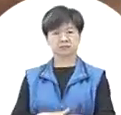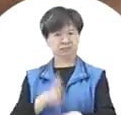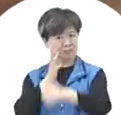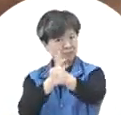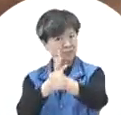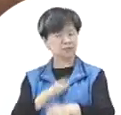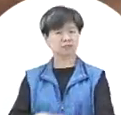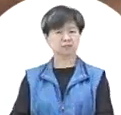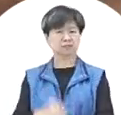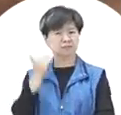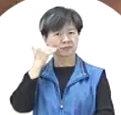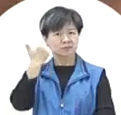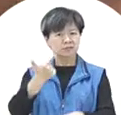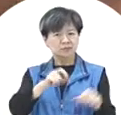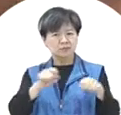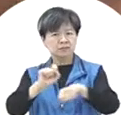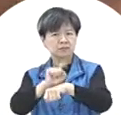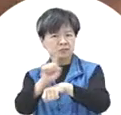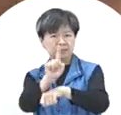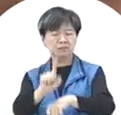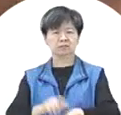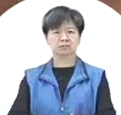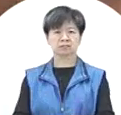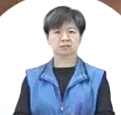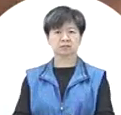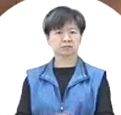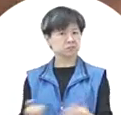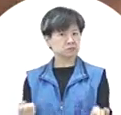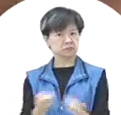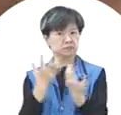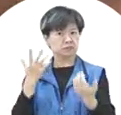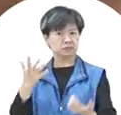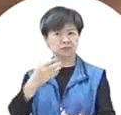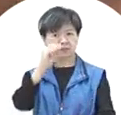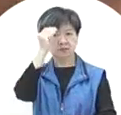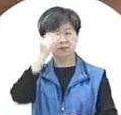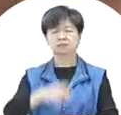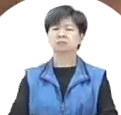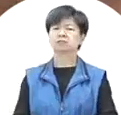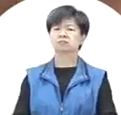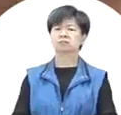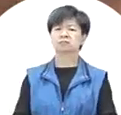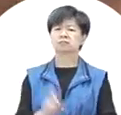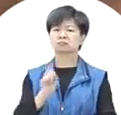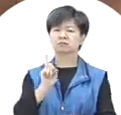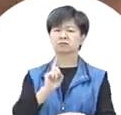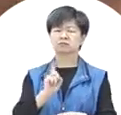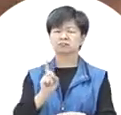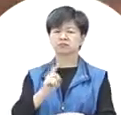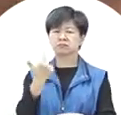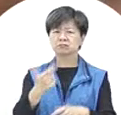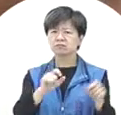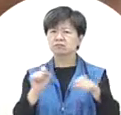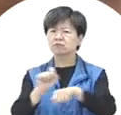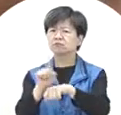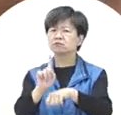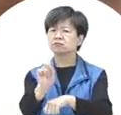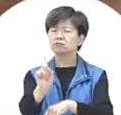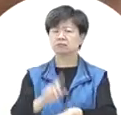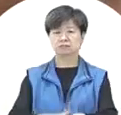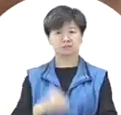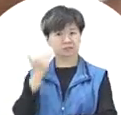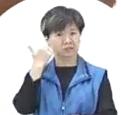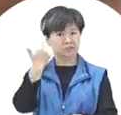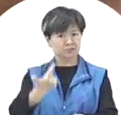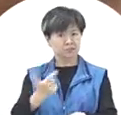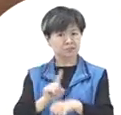只要再晚一个小时，后果不堪设想啊！ 什么叫晚一个小时？ 那一天只要晚一个小